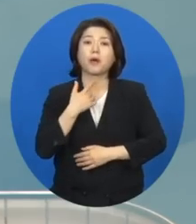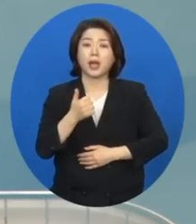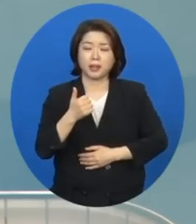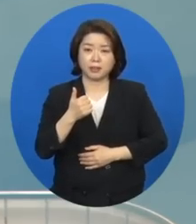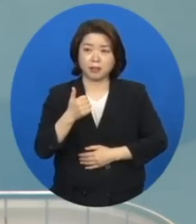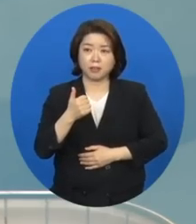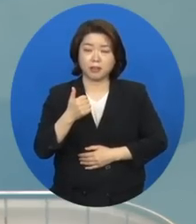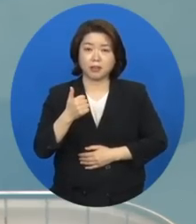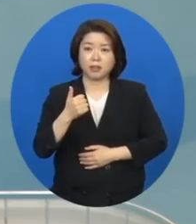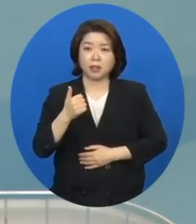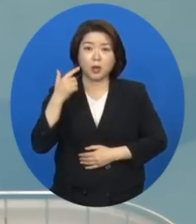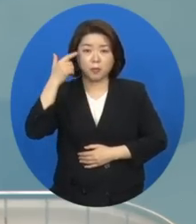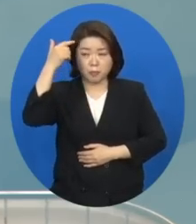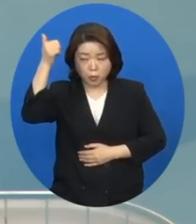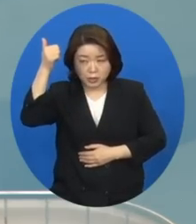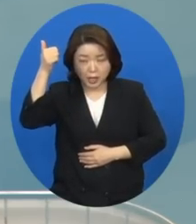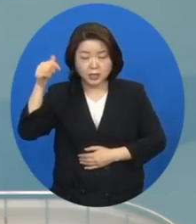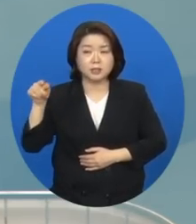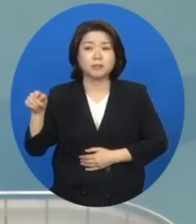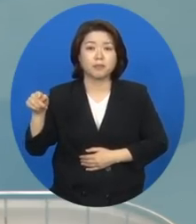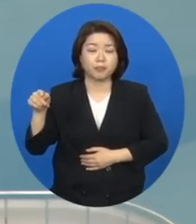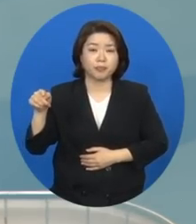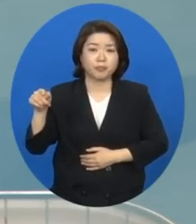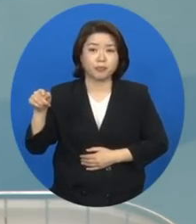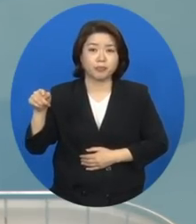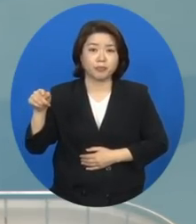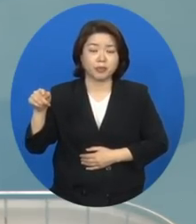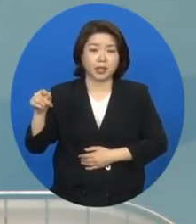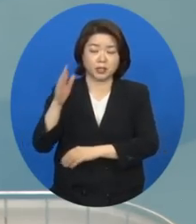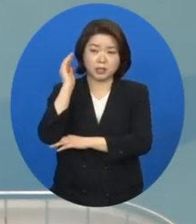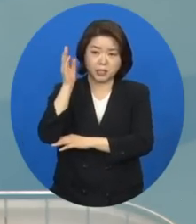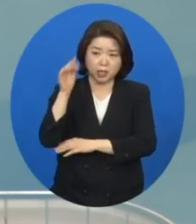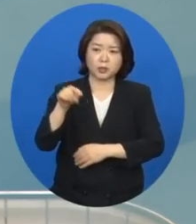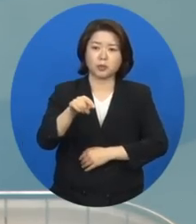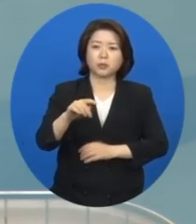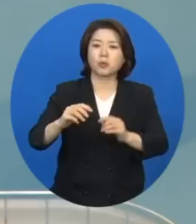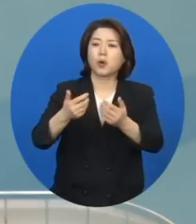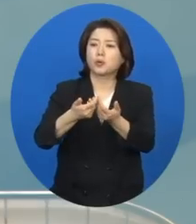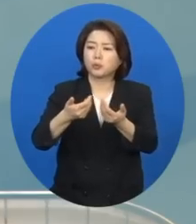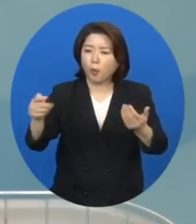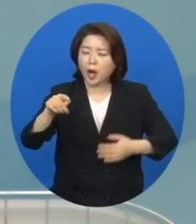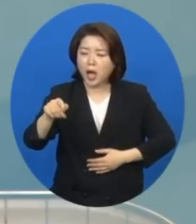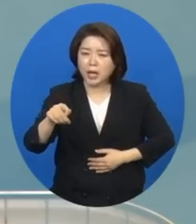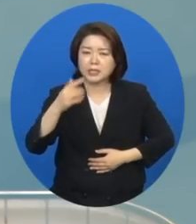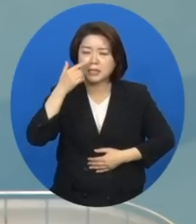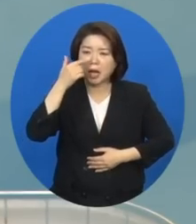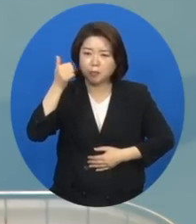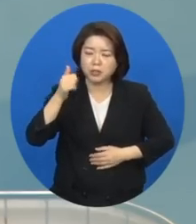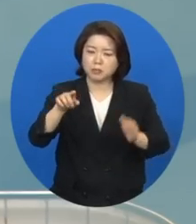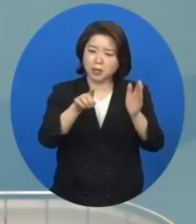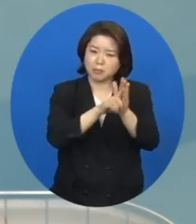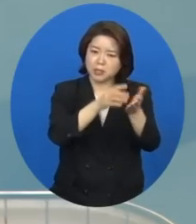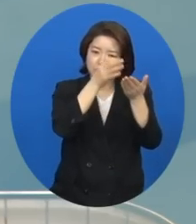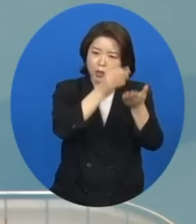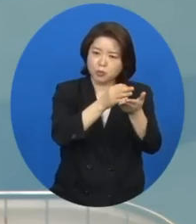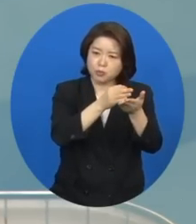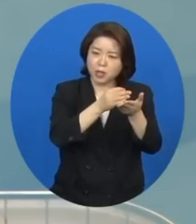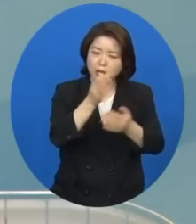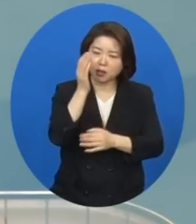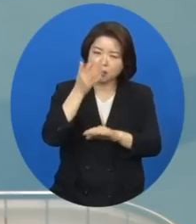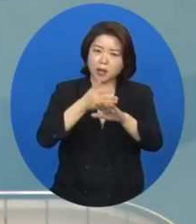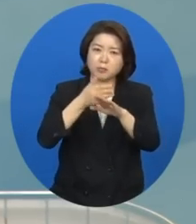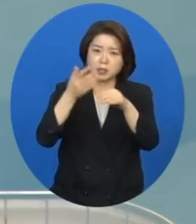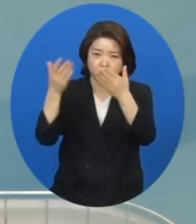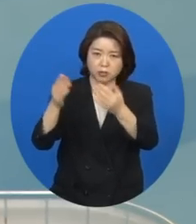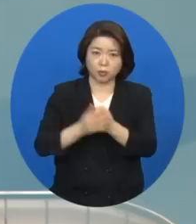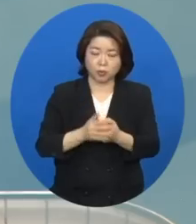돌아가신 아버님의 믿음의 유산을 이야기하고 감사하고 유족들도 그 아버지의 믿음의